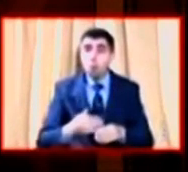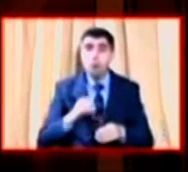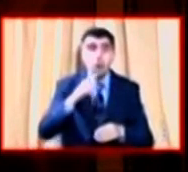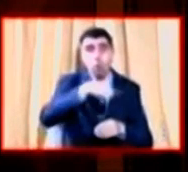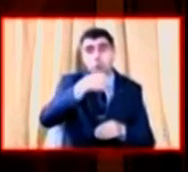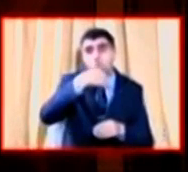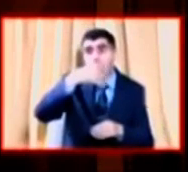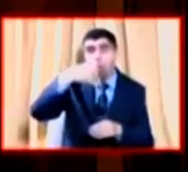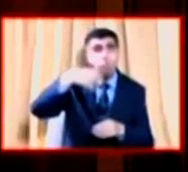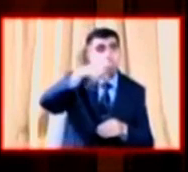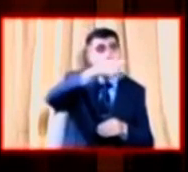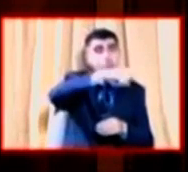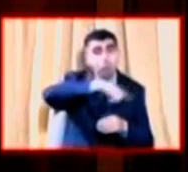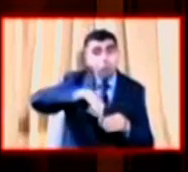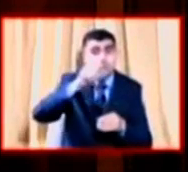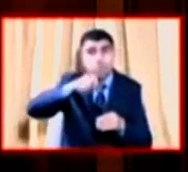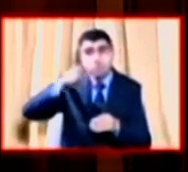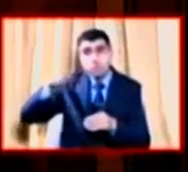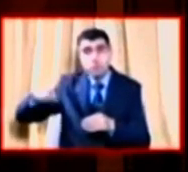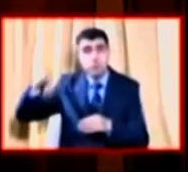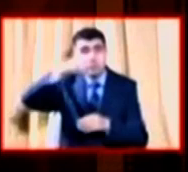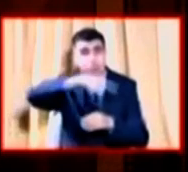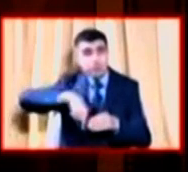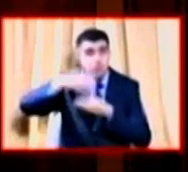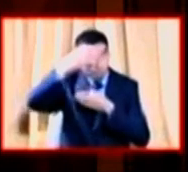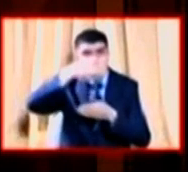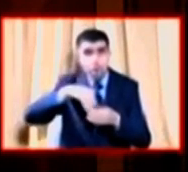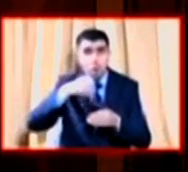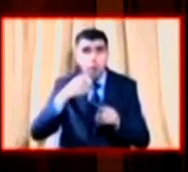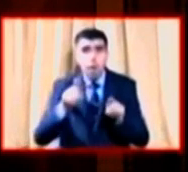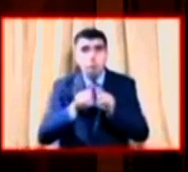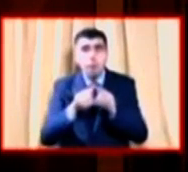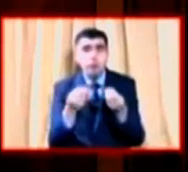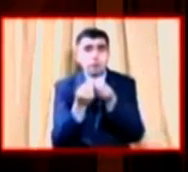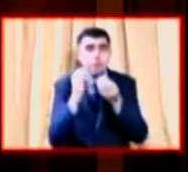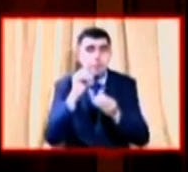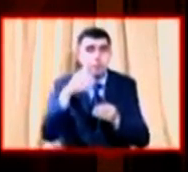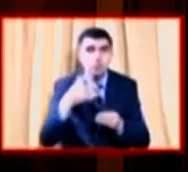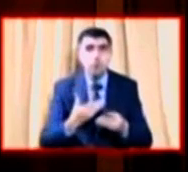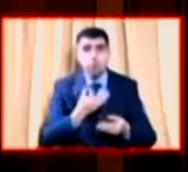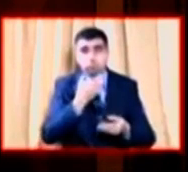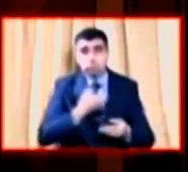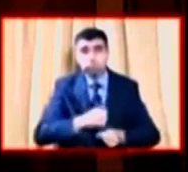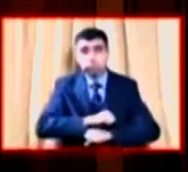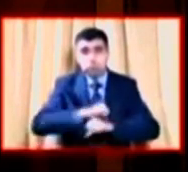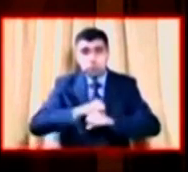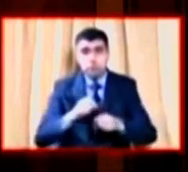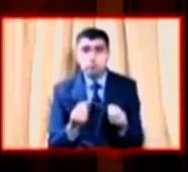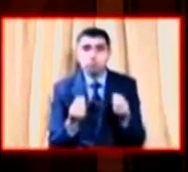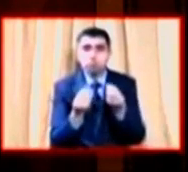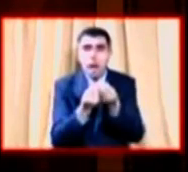العام ما علاقته بداعش والنصرة وبالمخابرات